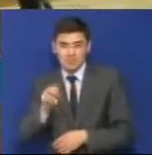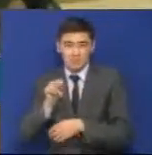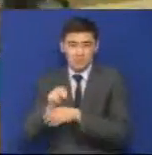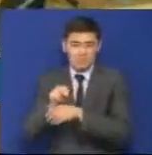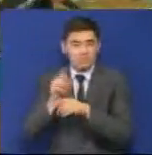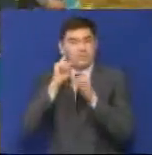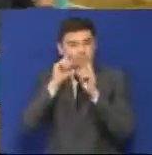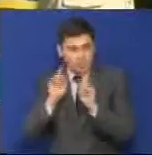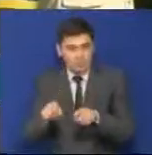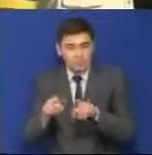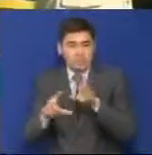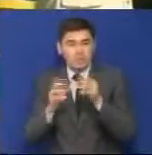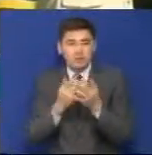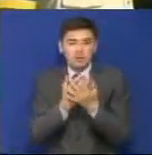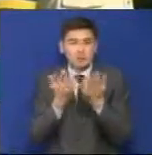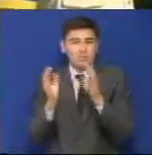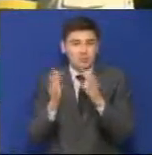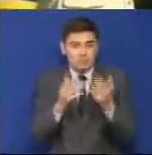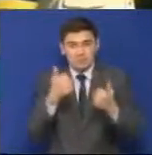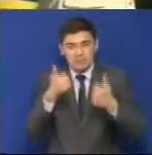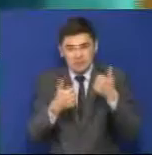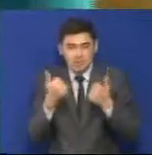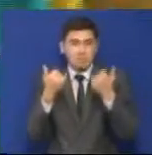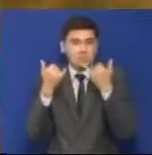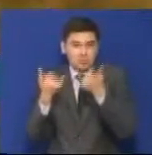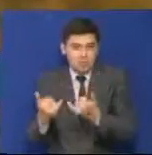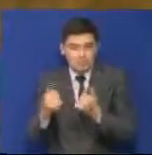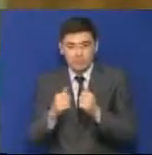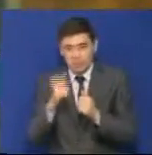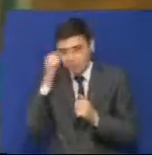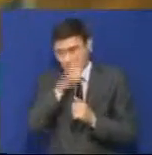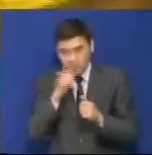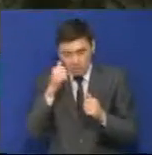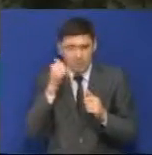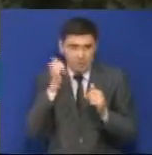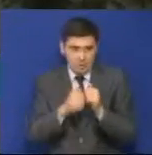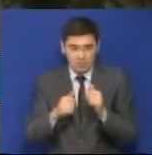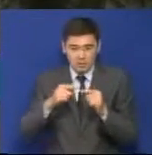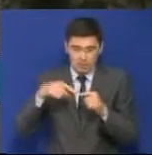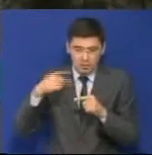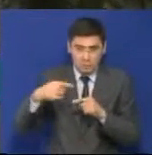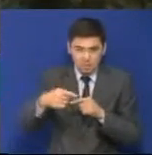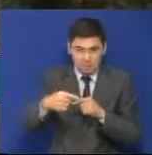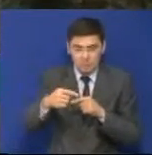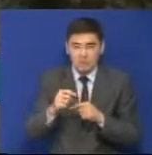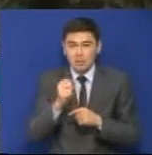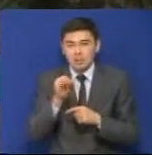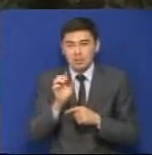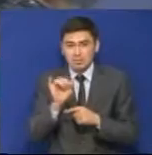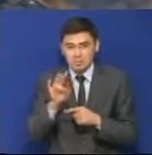арасында түрлі іс-шаралар мен жарыстар ұйымдастырылады. Жыл сайын өткізілетін Айбын республикалық әскери патриоттық жиында